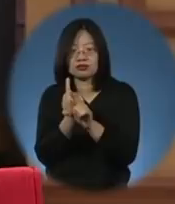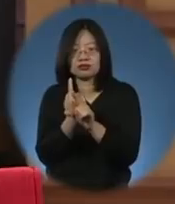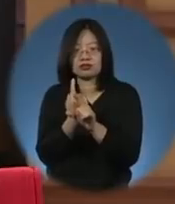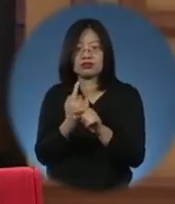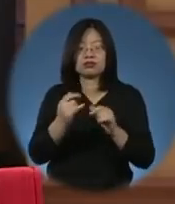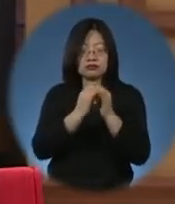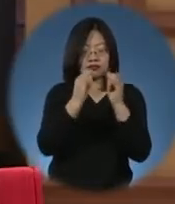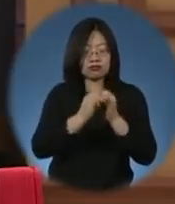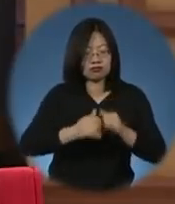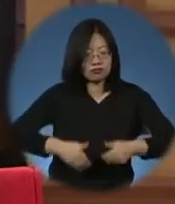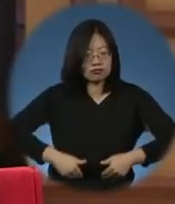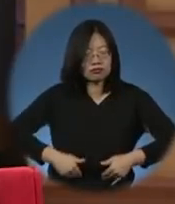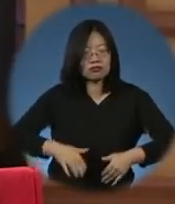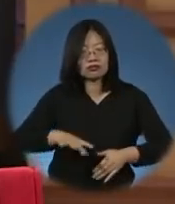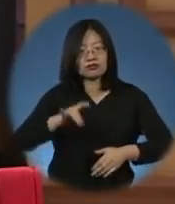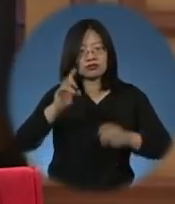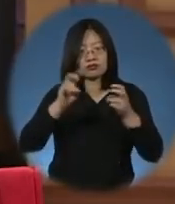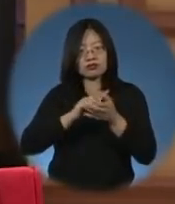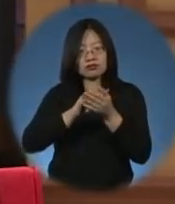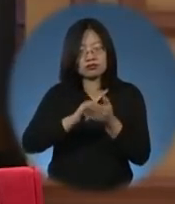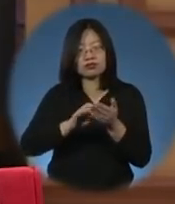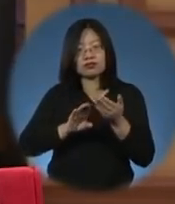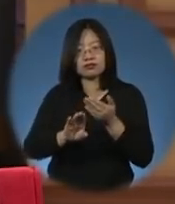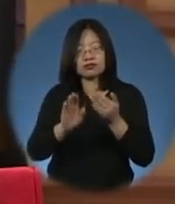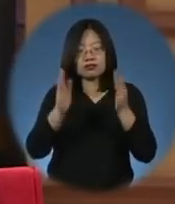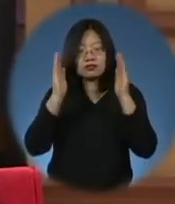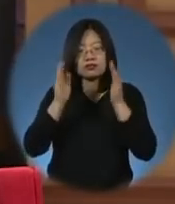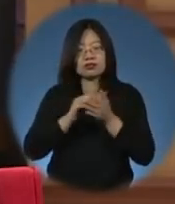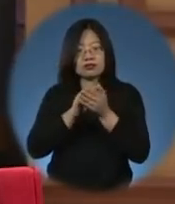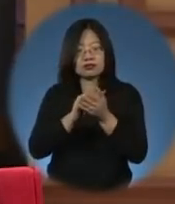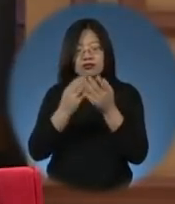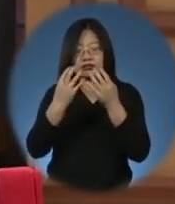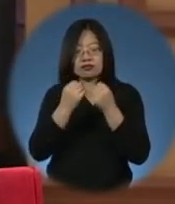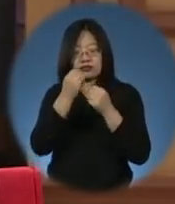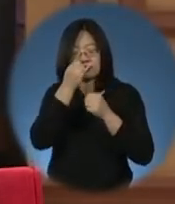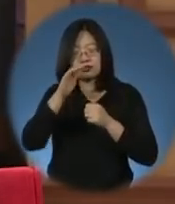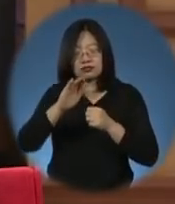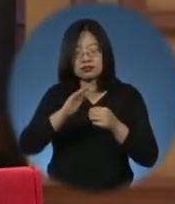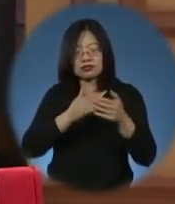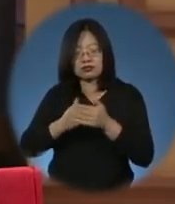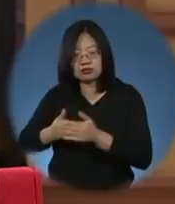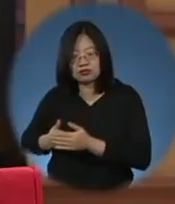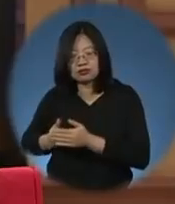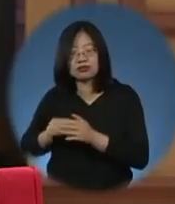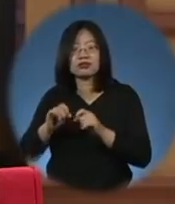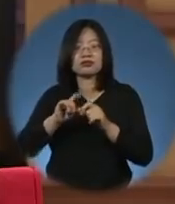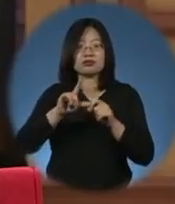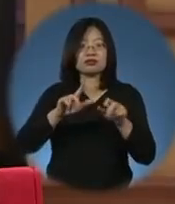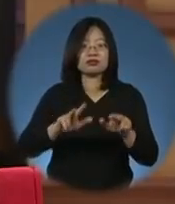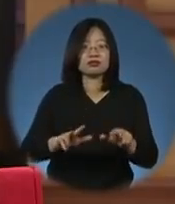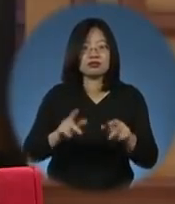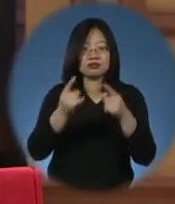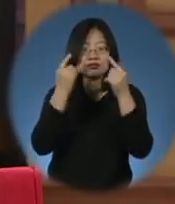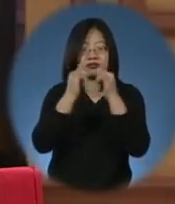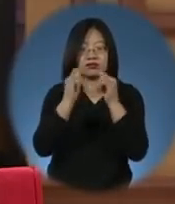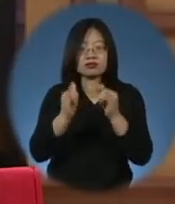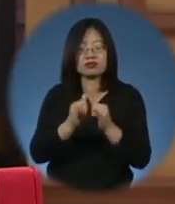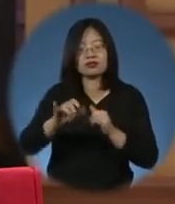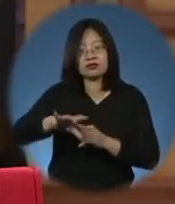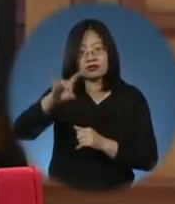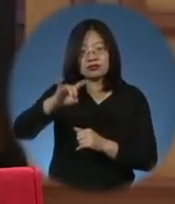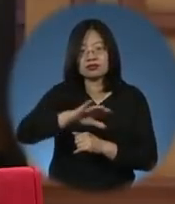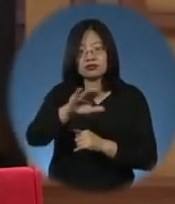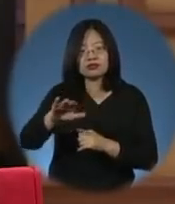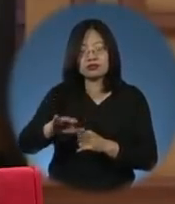니드가 그동안 뭐 선 취업 후 진학에 대한 얘기가 많았지만 안 됐던 거고 이제는 오히려 대학 사회에서 먼저